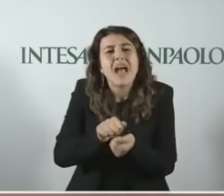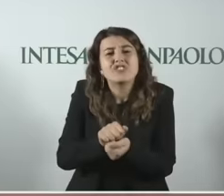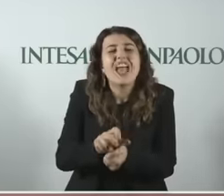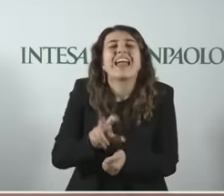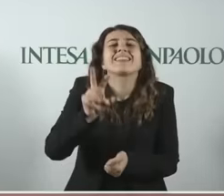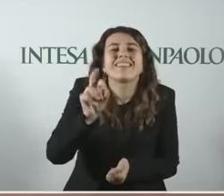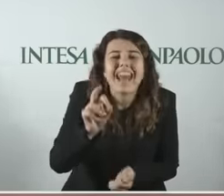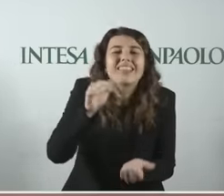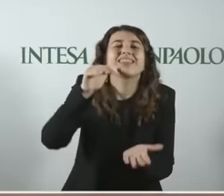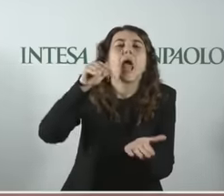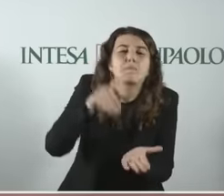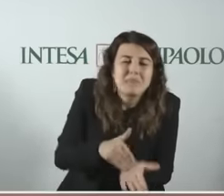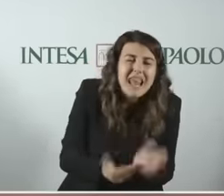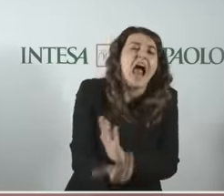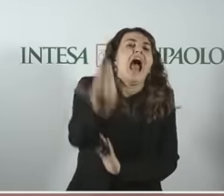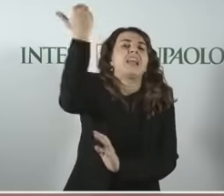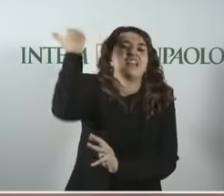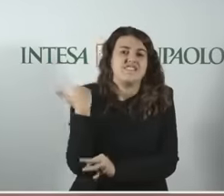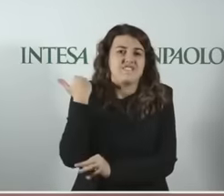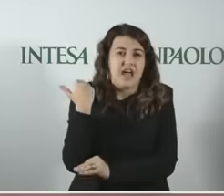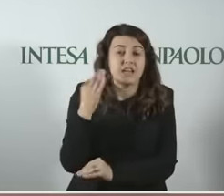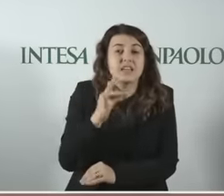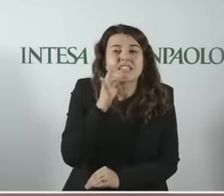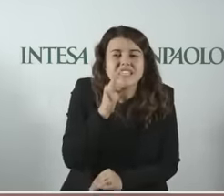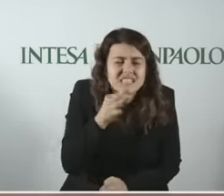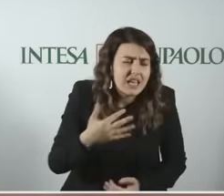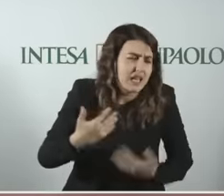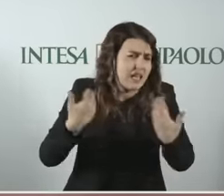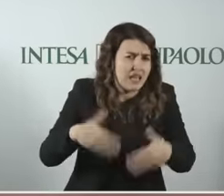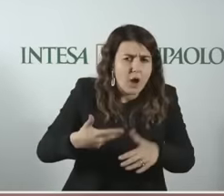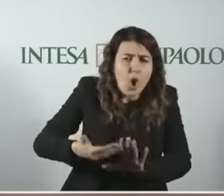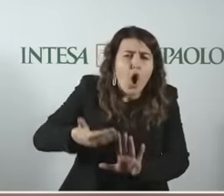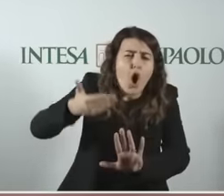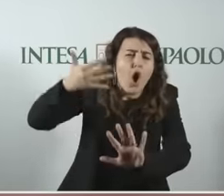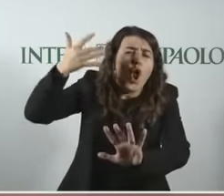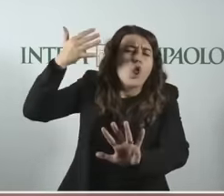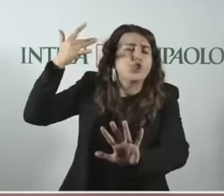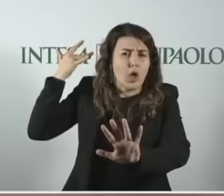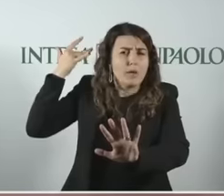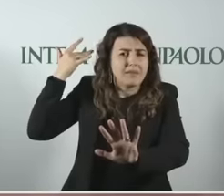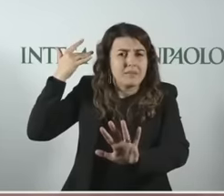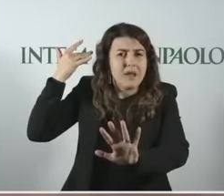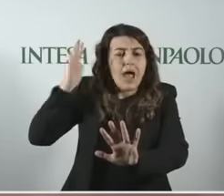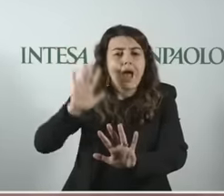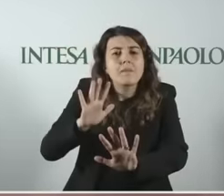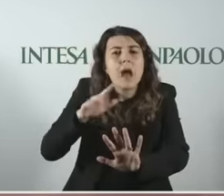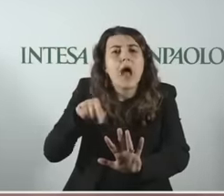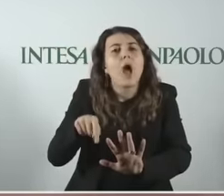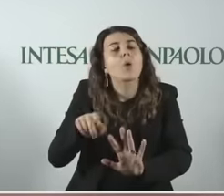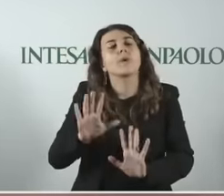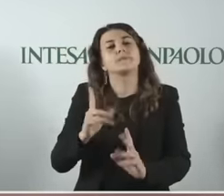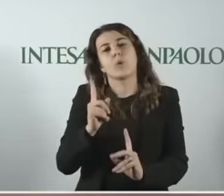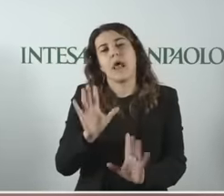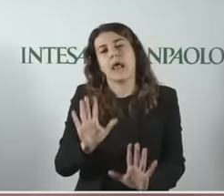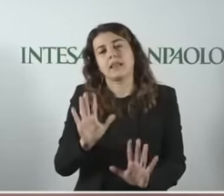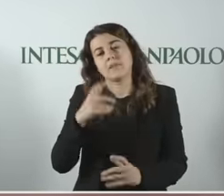30.000 anni fa saremmo Quindi ancora molto molto prima qui però interviene una cautela che